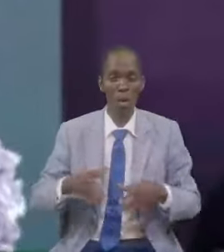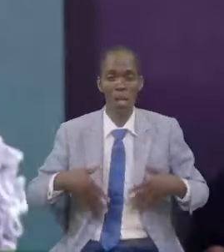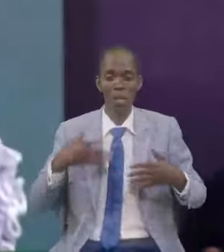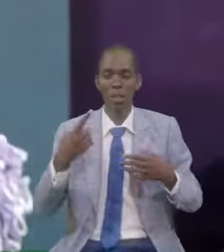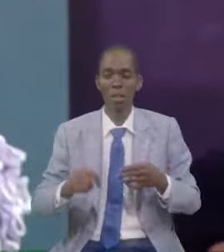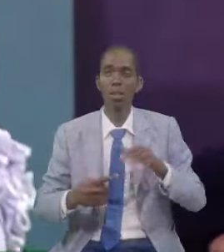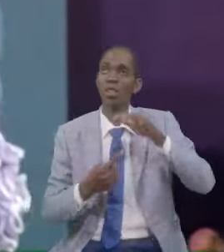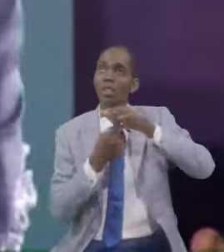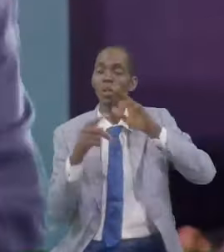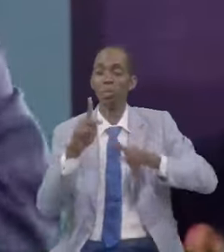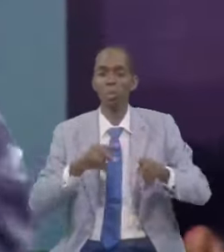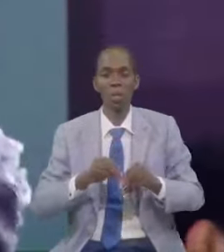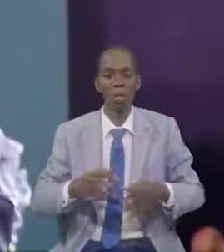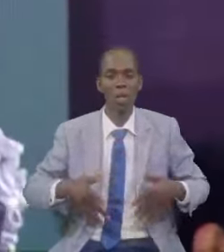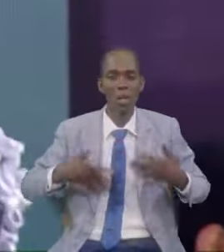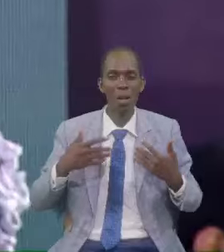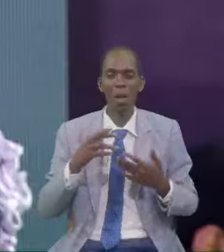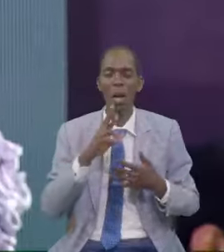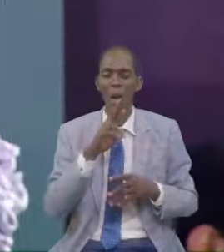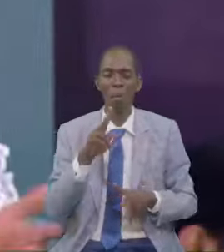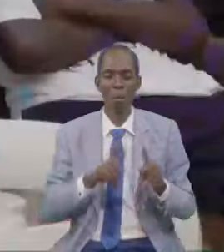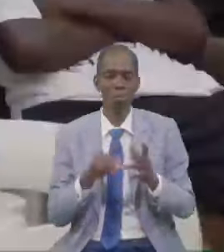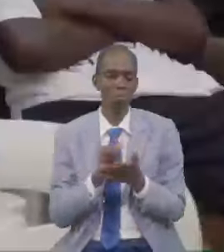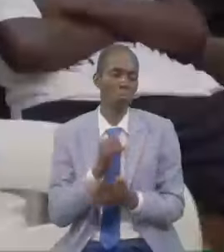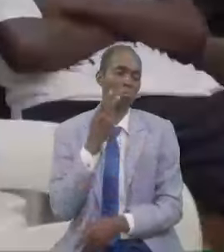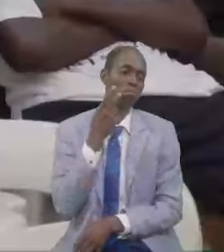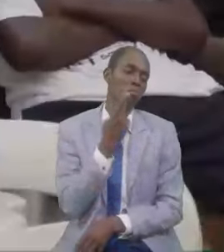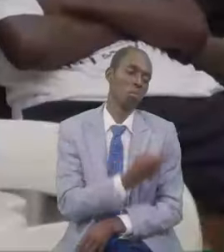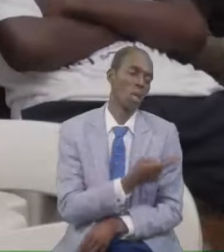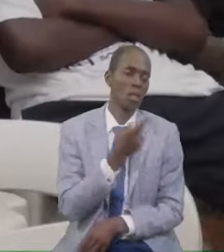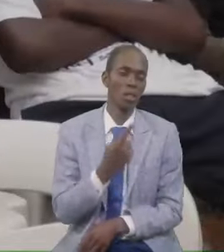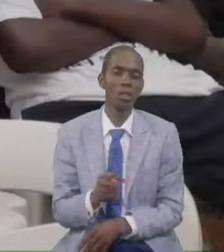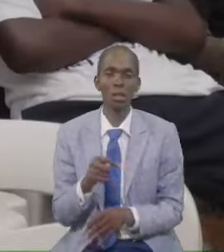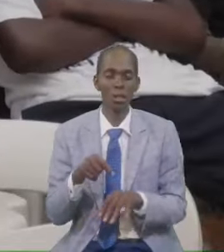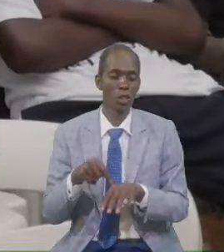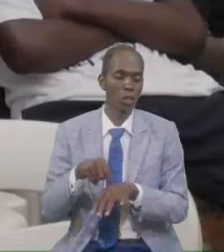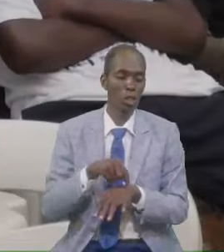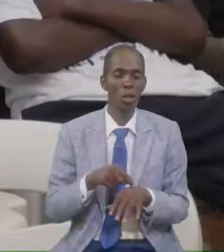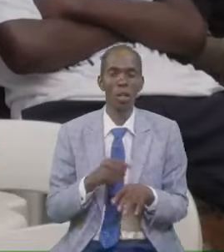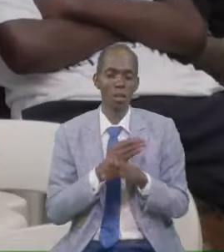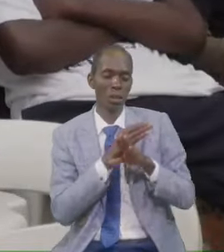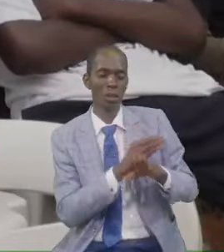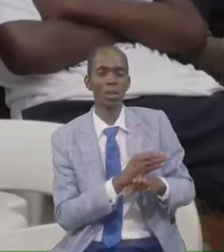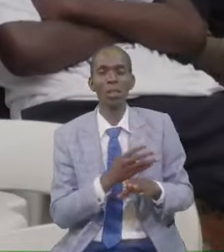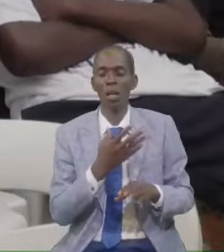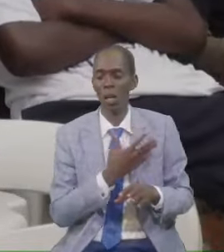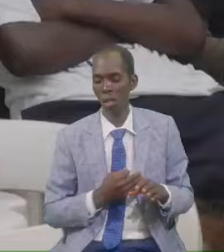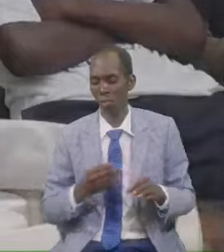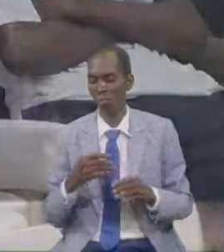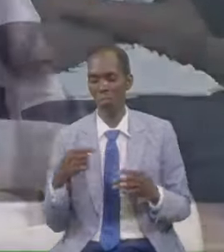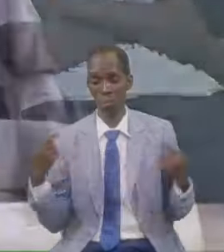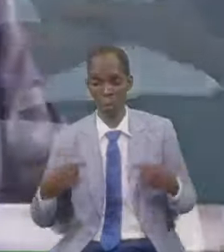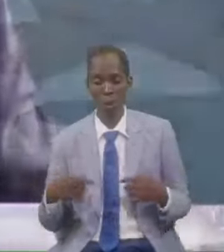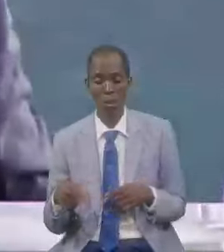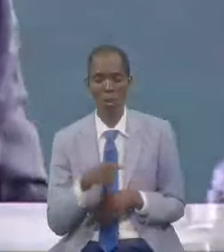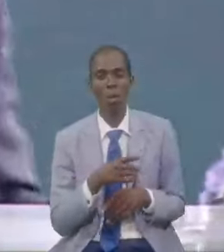people, they see the thorns, they feel the thorns, it pains them, and yet they say, the thorn will